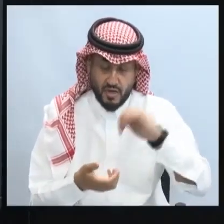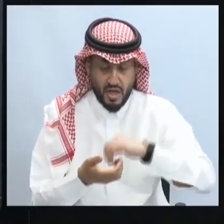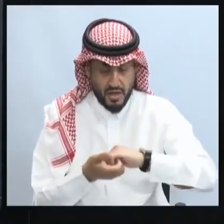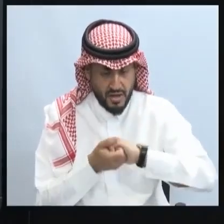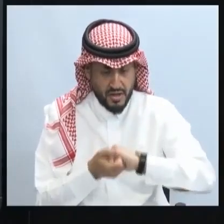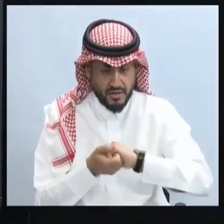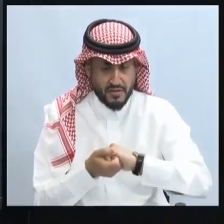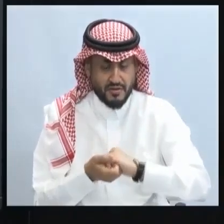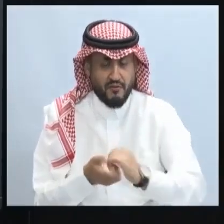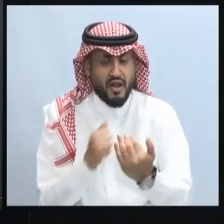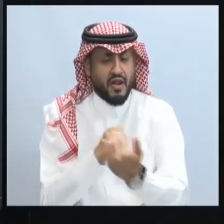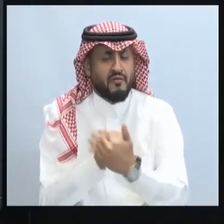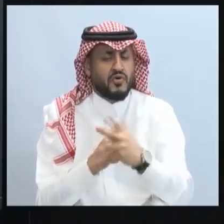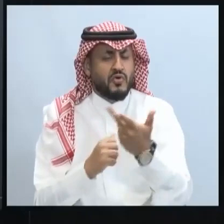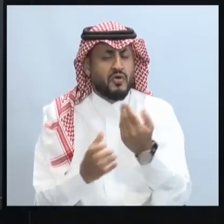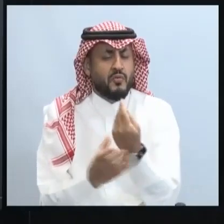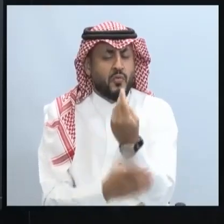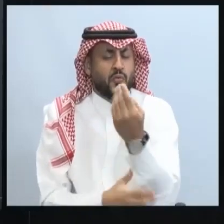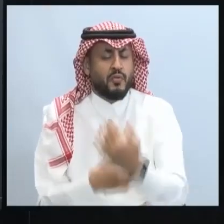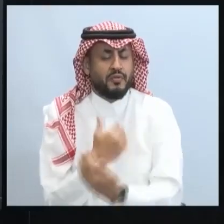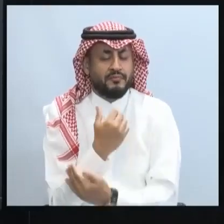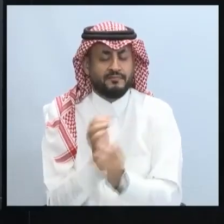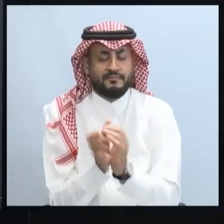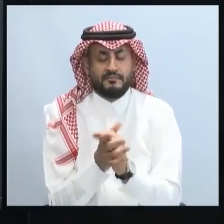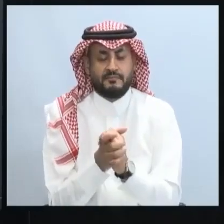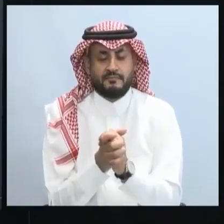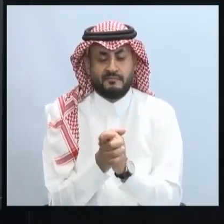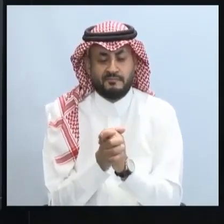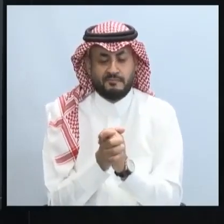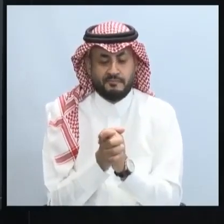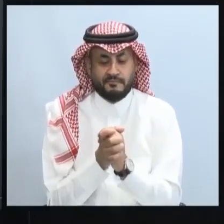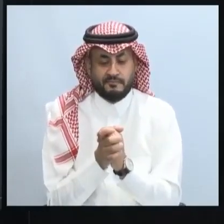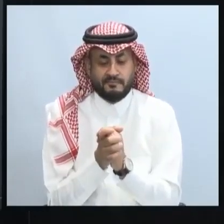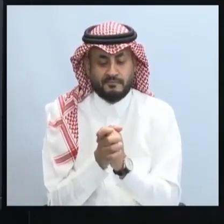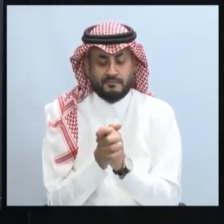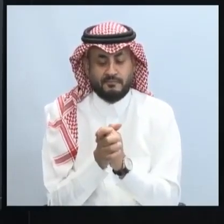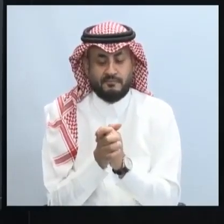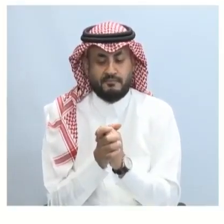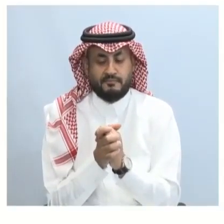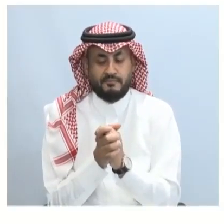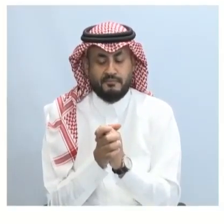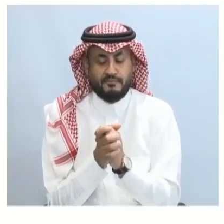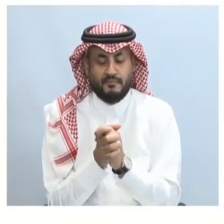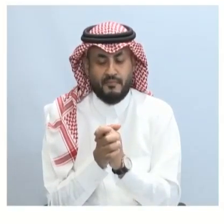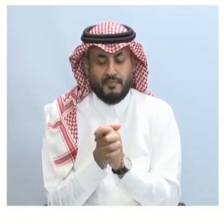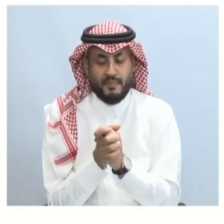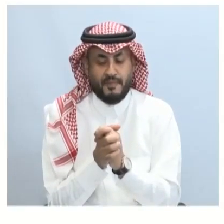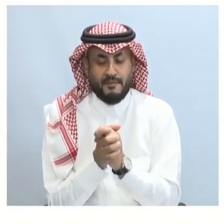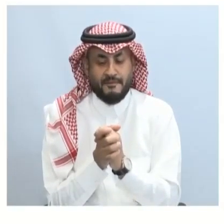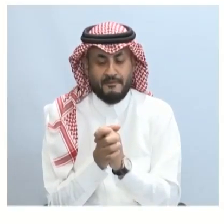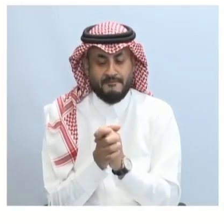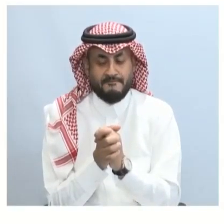الانسان او ان المسلم يتعاون مع اخيه المسلم على الخير وعلى البر والتقوى